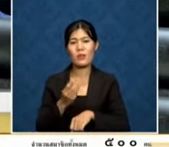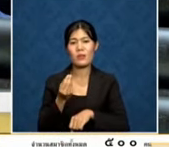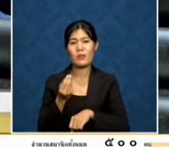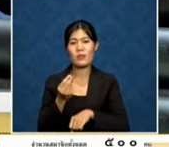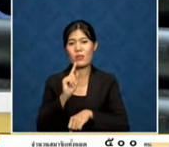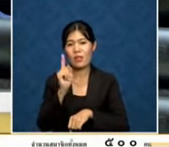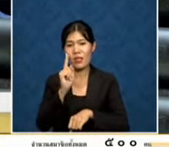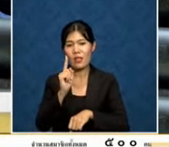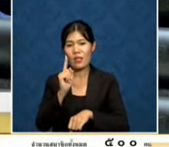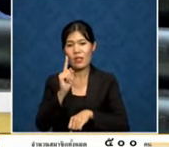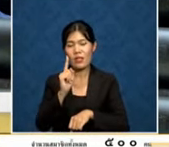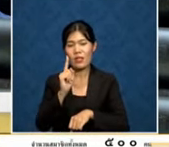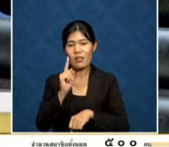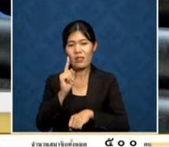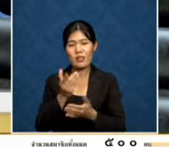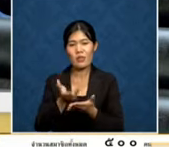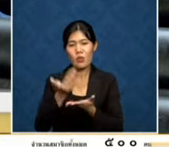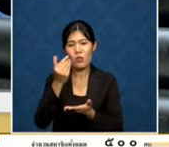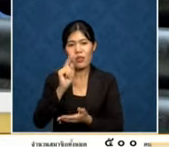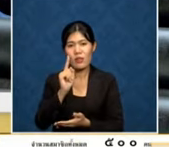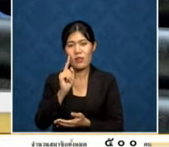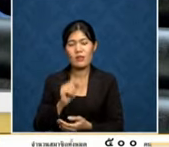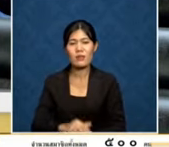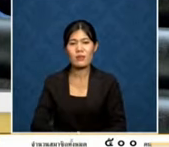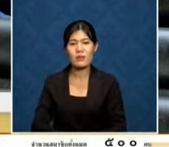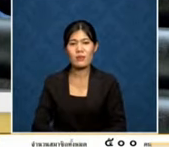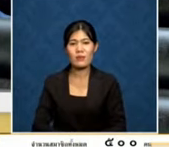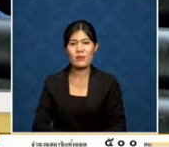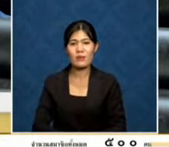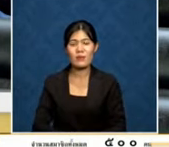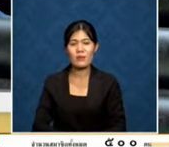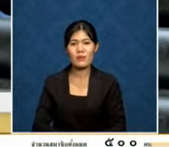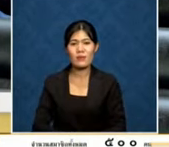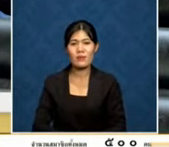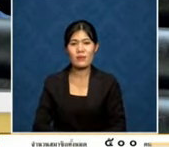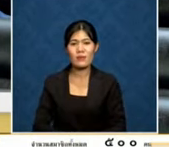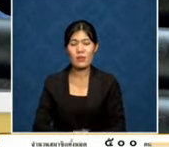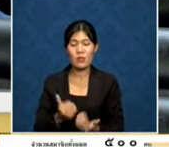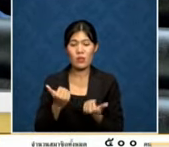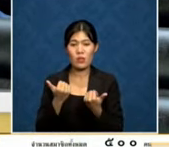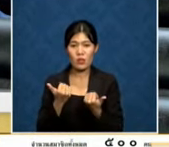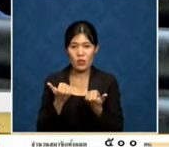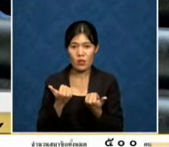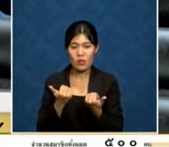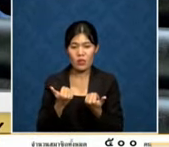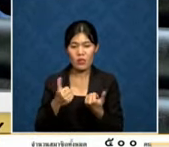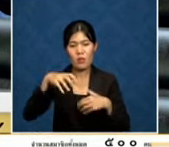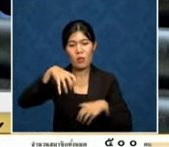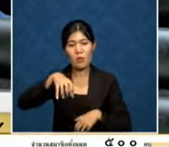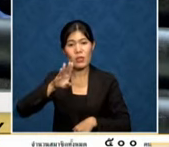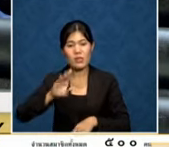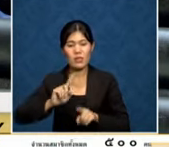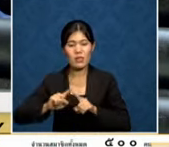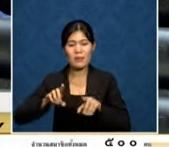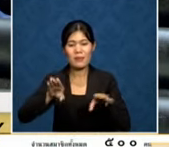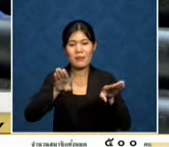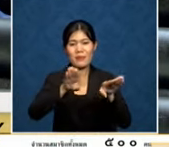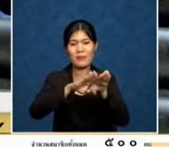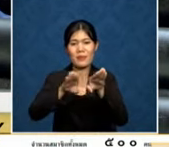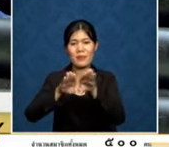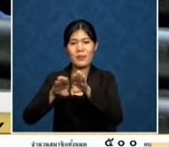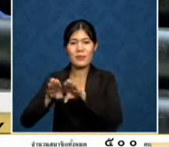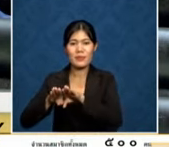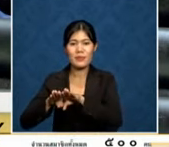ครับวันนี้บรรดาโรงงานอุตสาหกรรมต่างๆทยอยปิดตัวลงอย่างต่อ